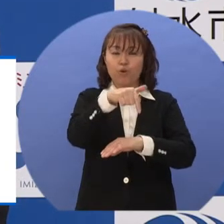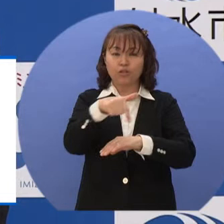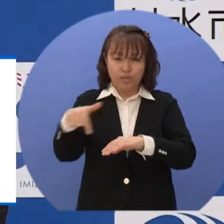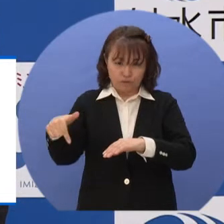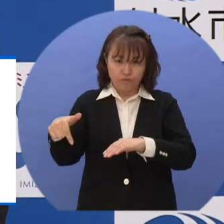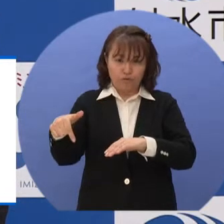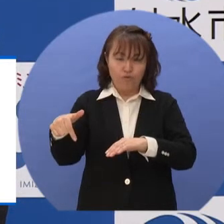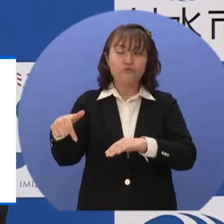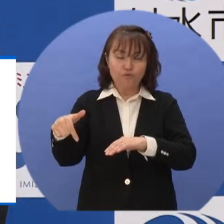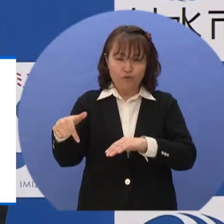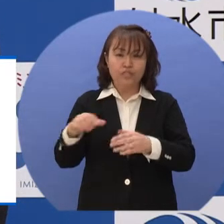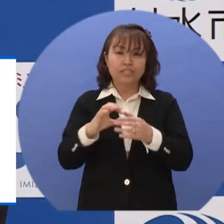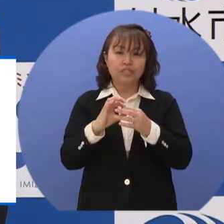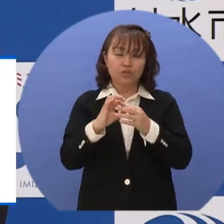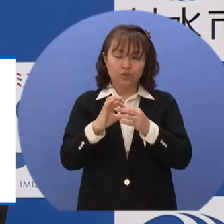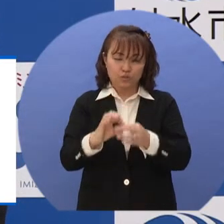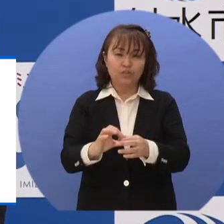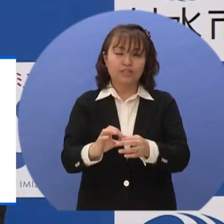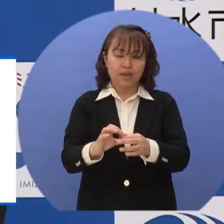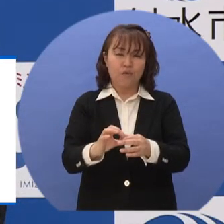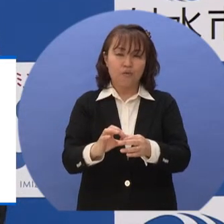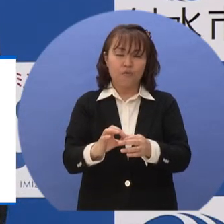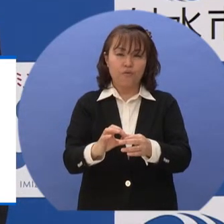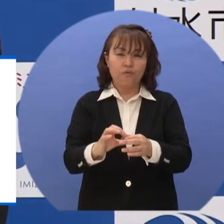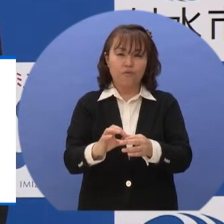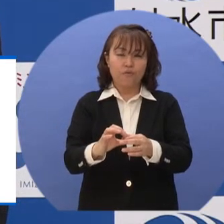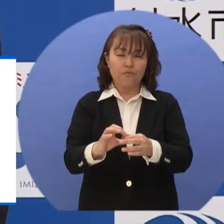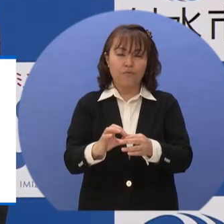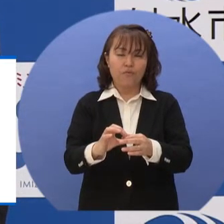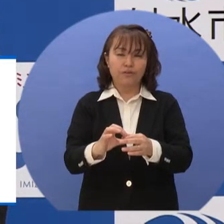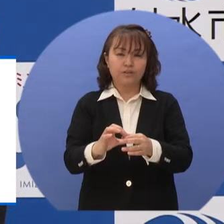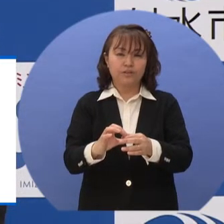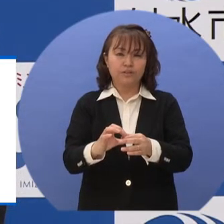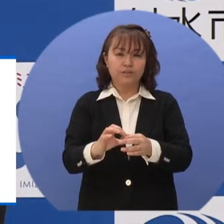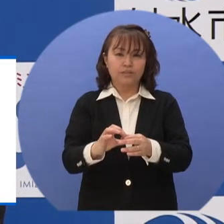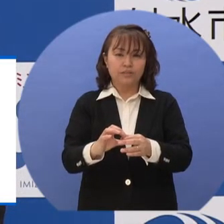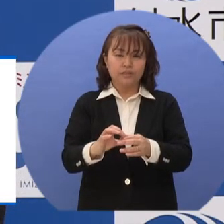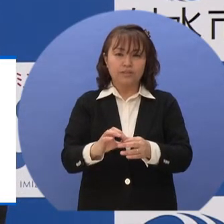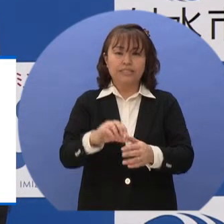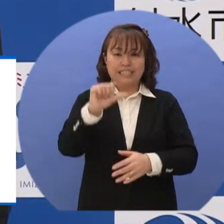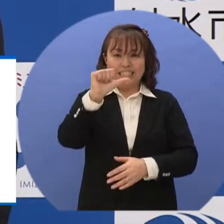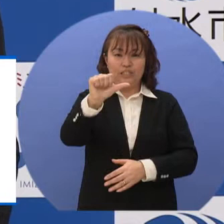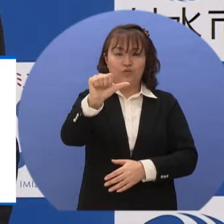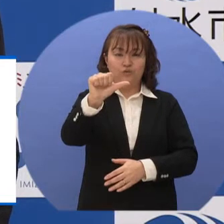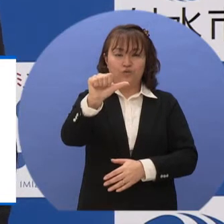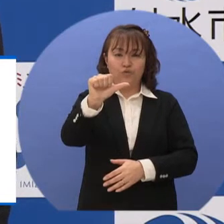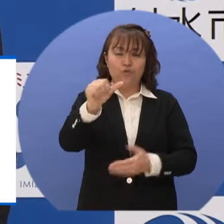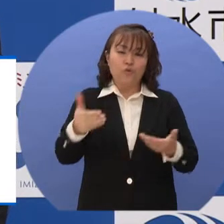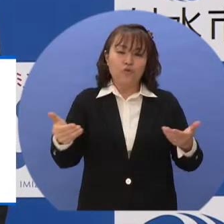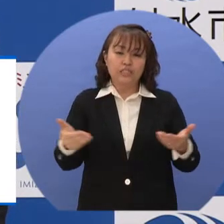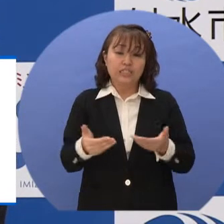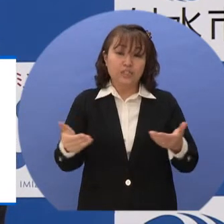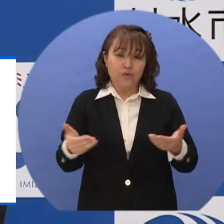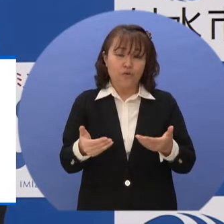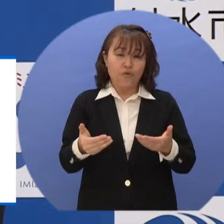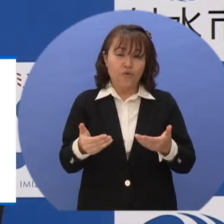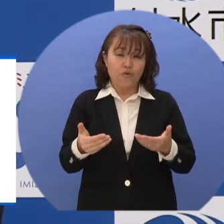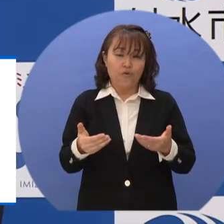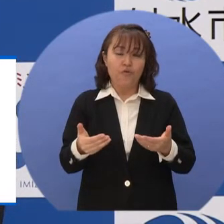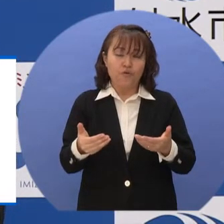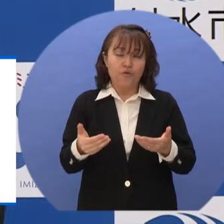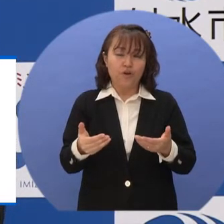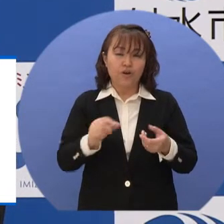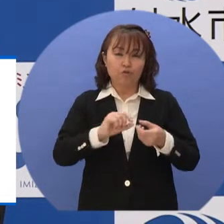創造プロジェクトという風にめっておりますけれどもえこれを構成する5つの政策分野あま具体的に